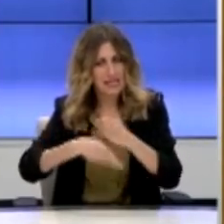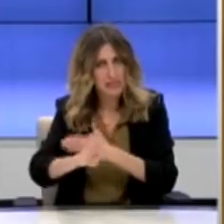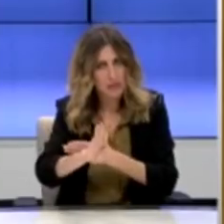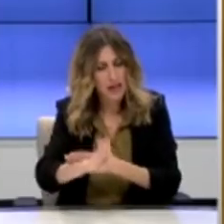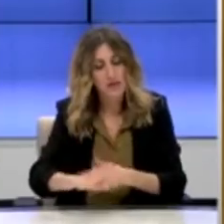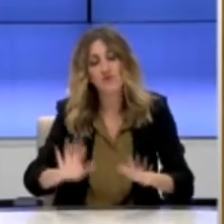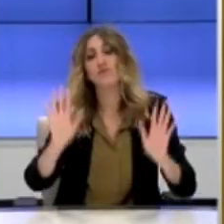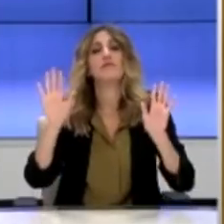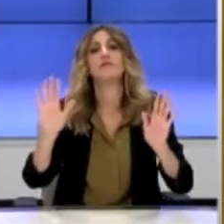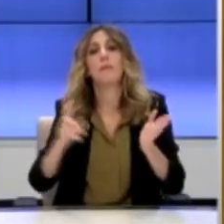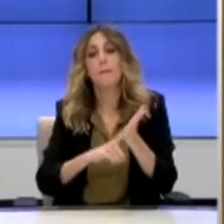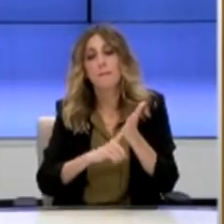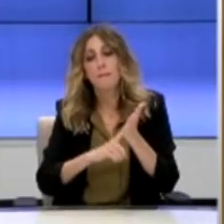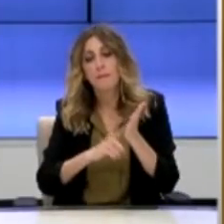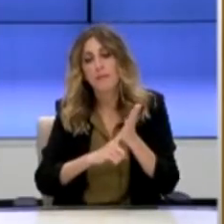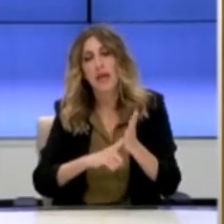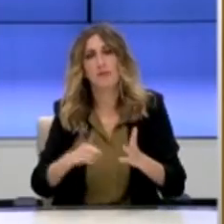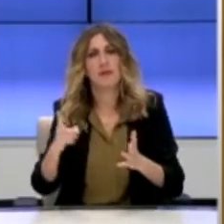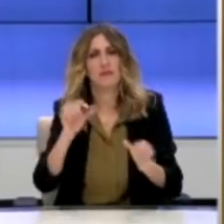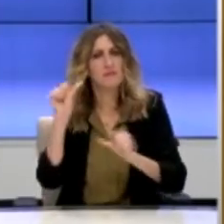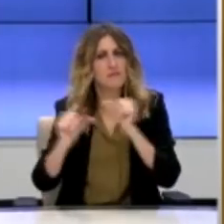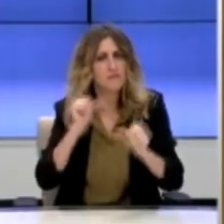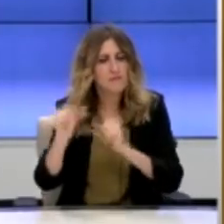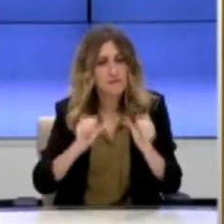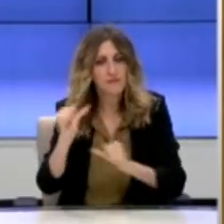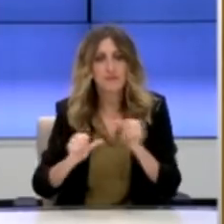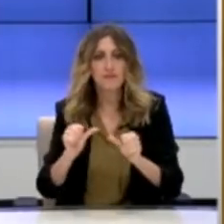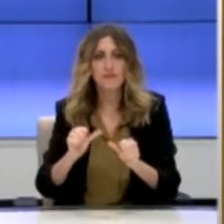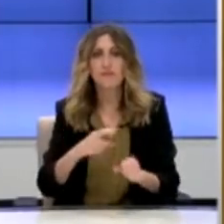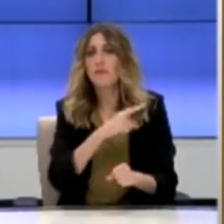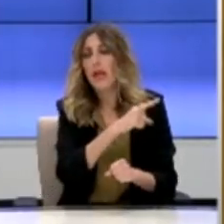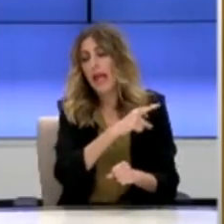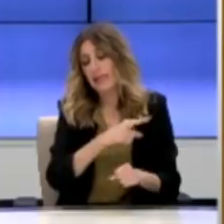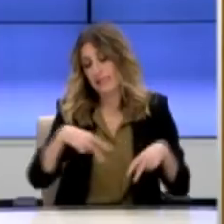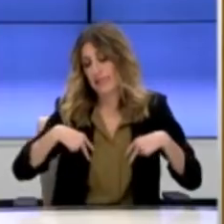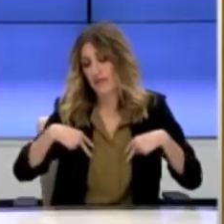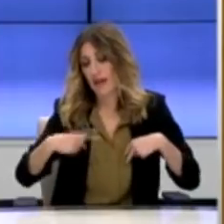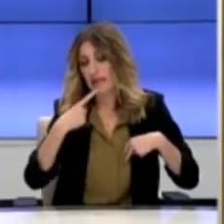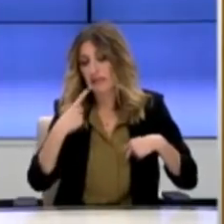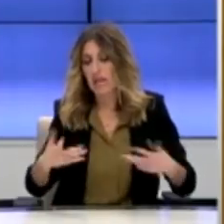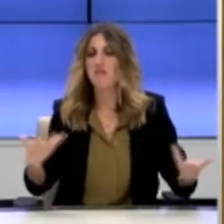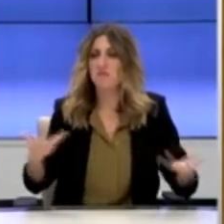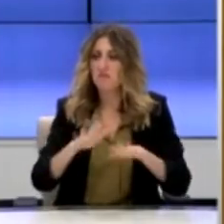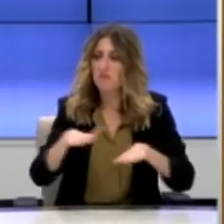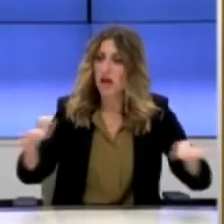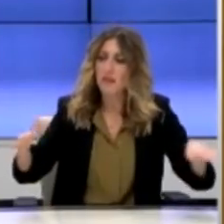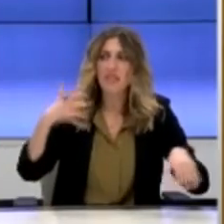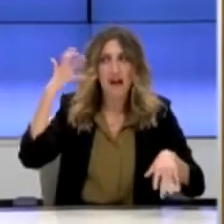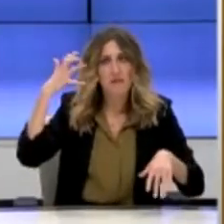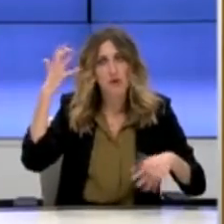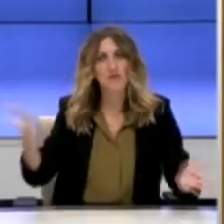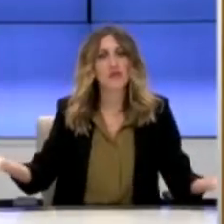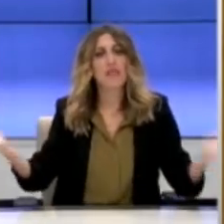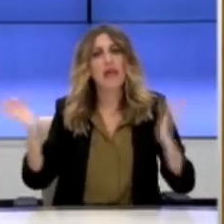επιλογές των μαθητών. Υποκριτικά κλαίγεστε για το μορφωτικό τους επίπεδο, αλλά και εσείς και οι